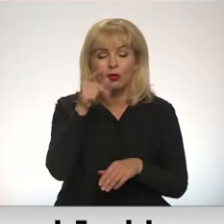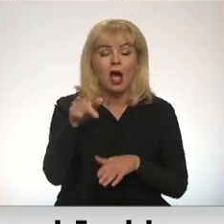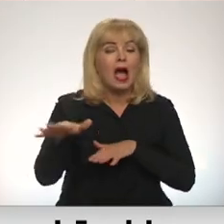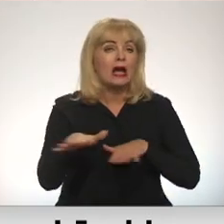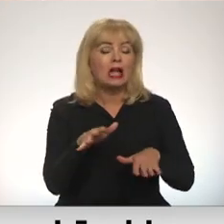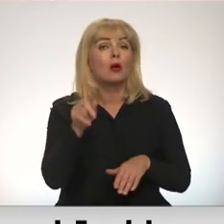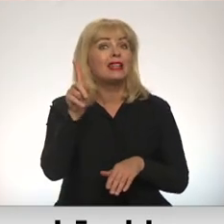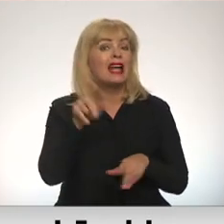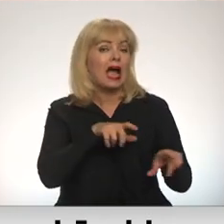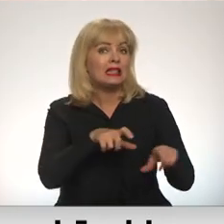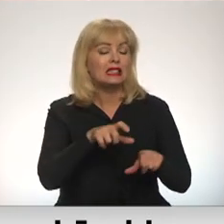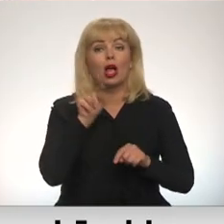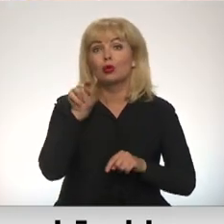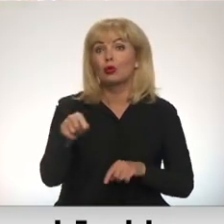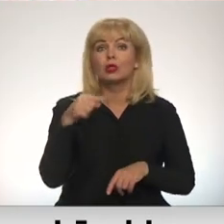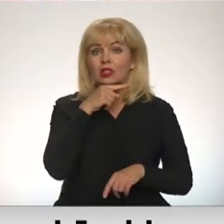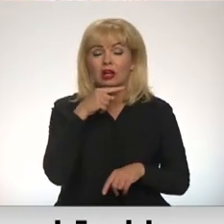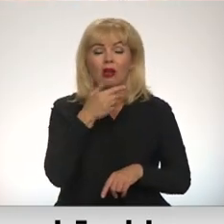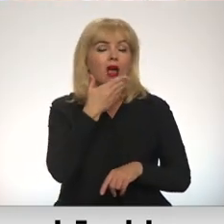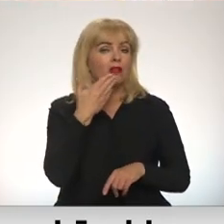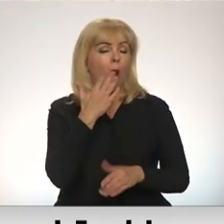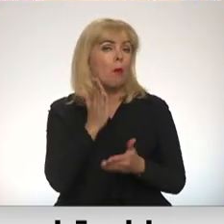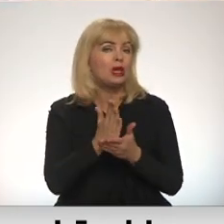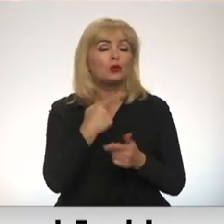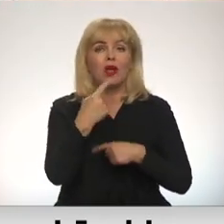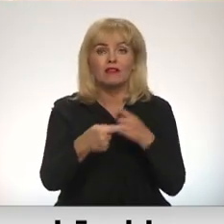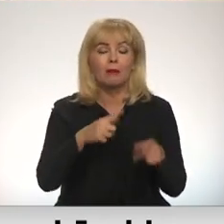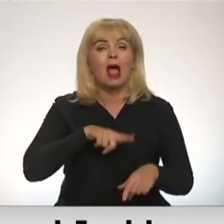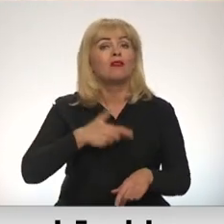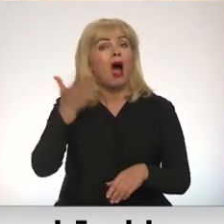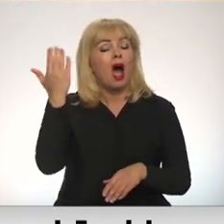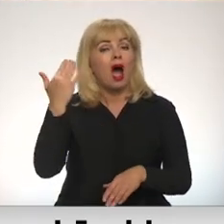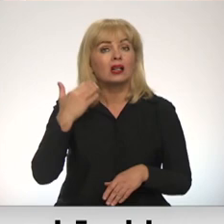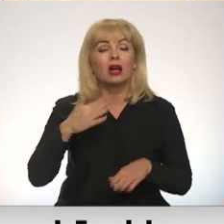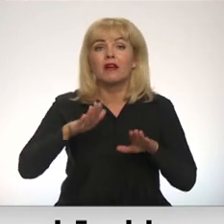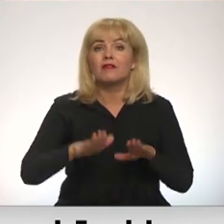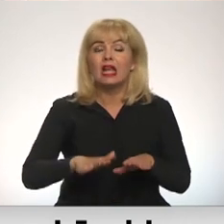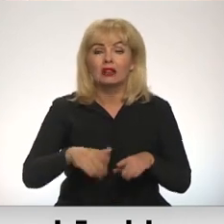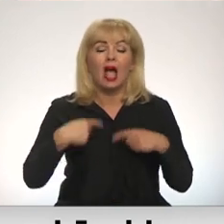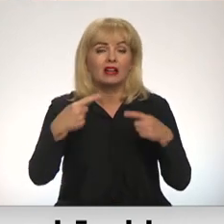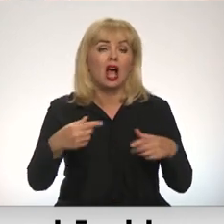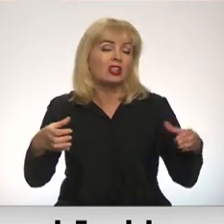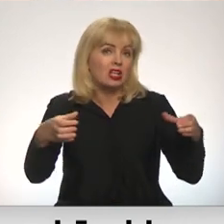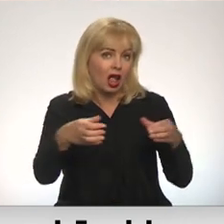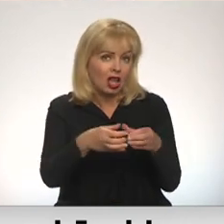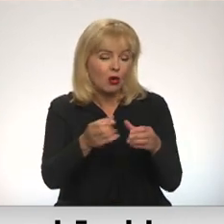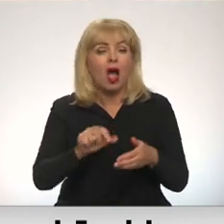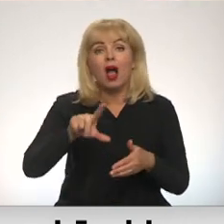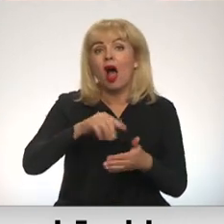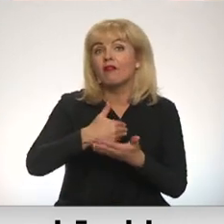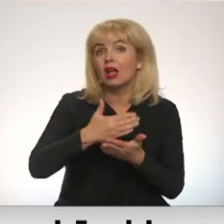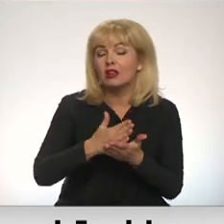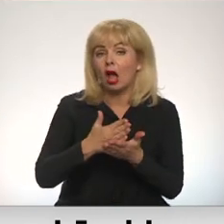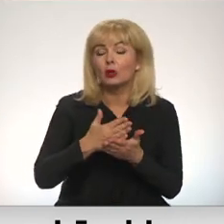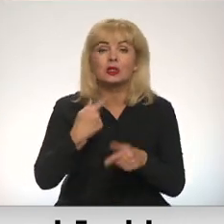tikai Cēsīs. Tā gan nav bijis vienmēr. Savulaik Latvijā bija vietējā ratiņu basketbola līga, kur galvenokārt spēlēja savam